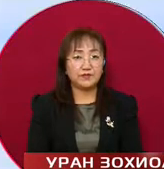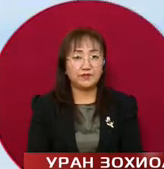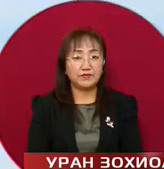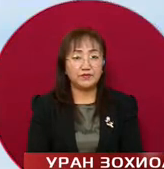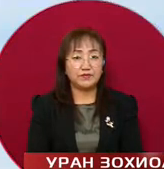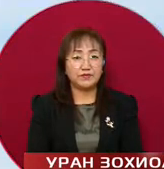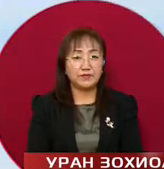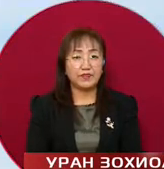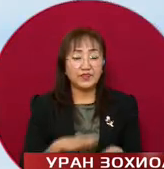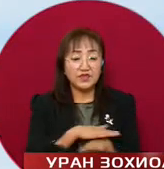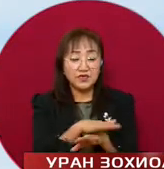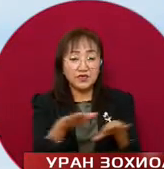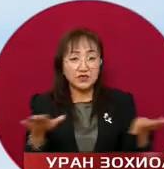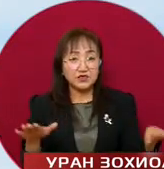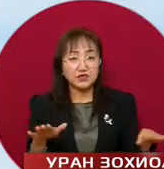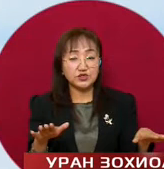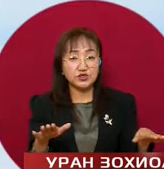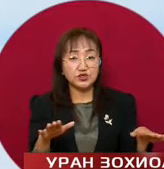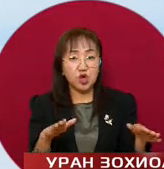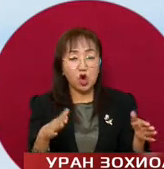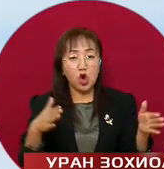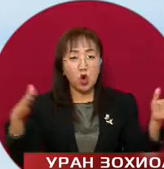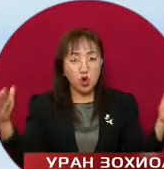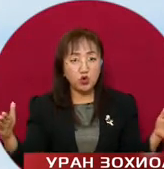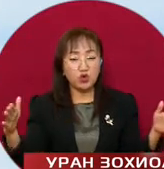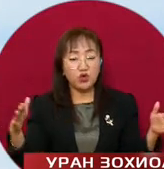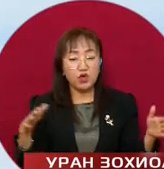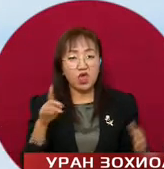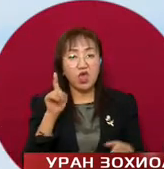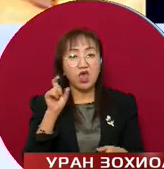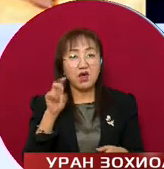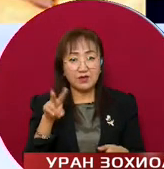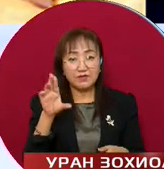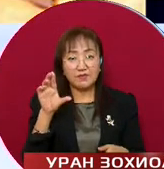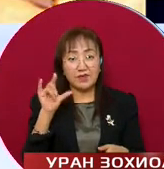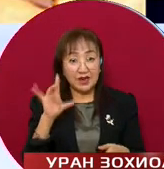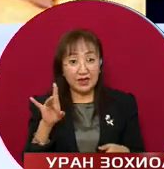За тэгш өргөн хэлбэрээр нь адилхсан байна. Хэлбэрийн адилтгал.